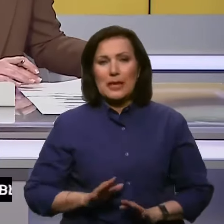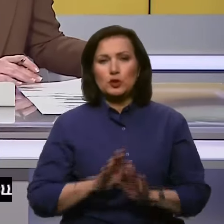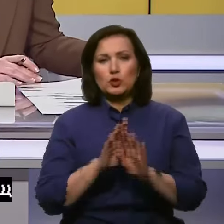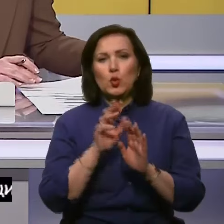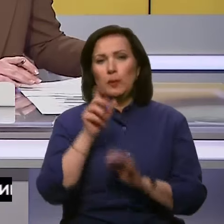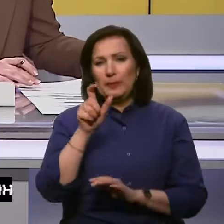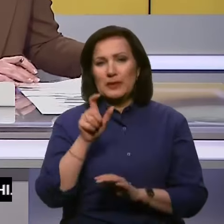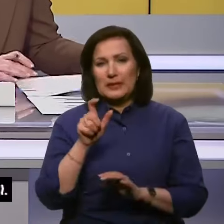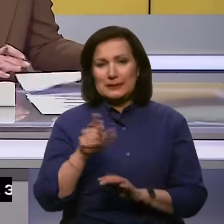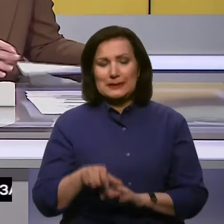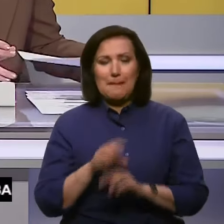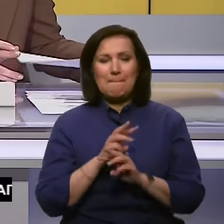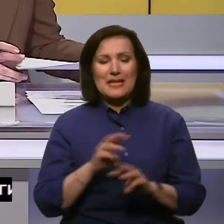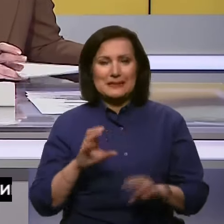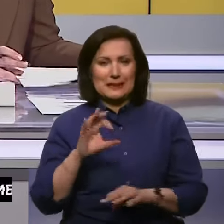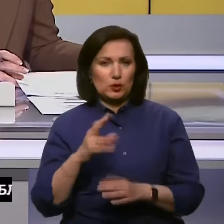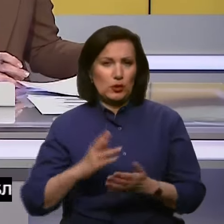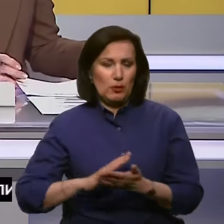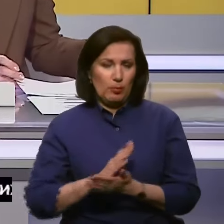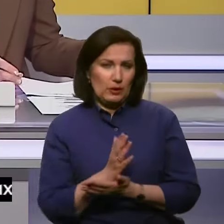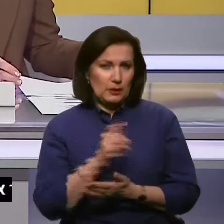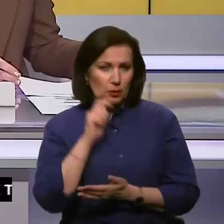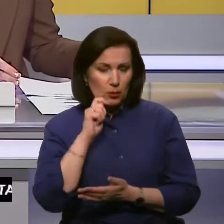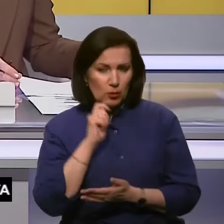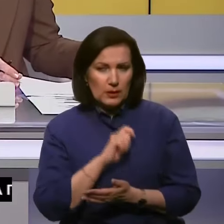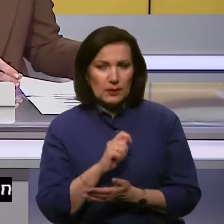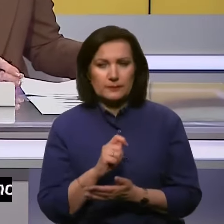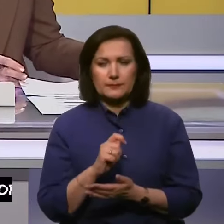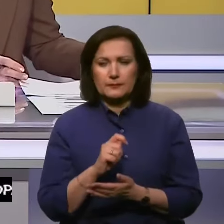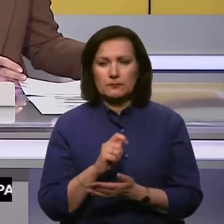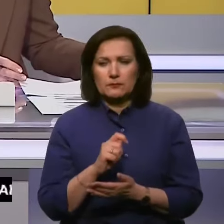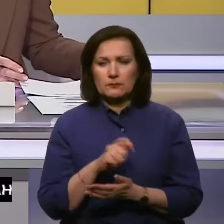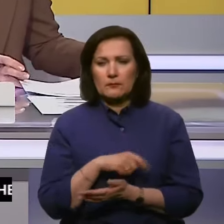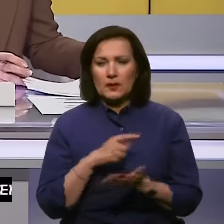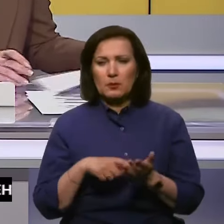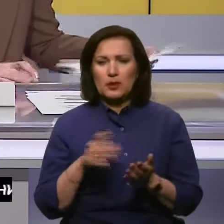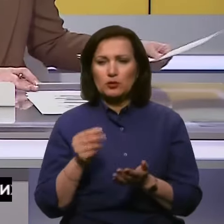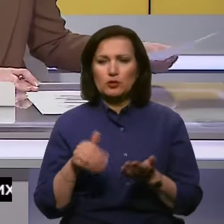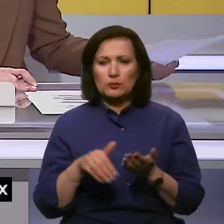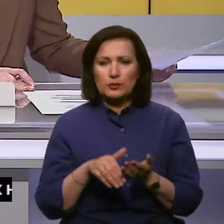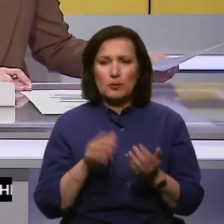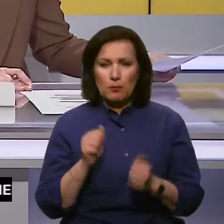міністерки соціальної політики України. Пані Дарино, питання щодо